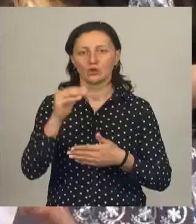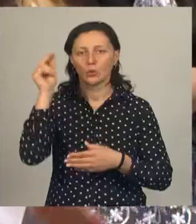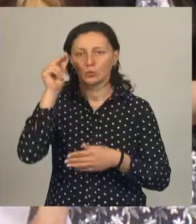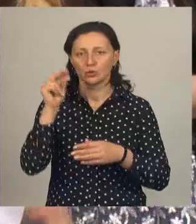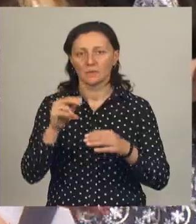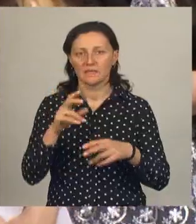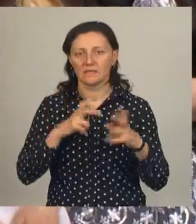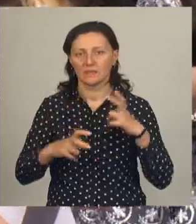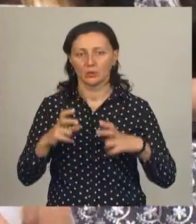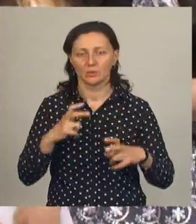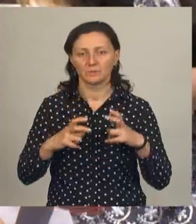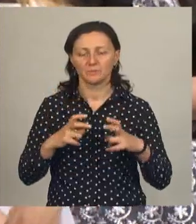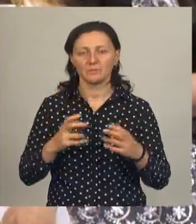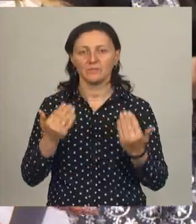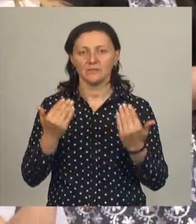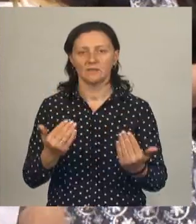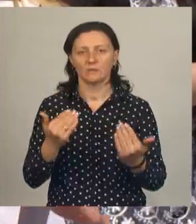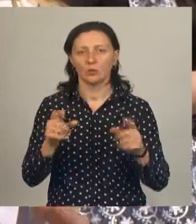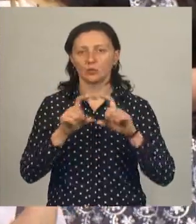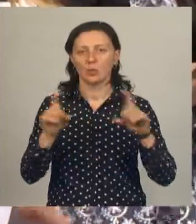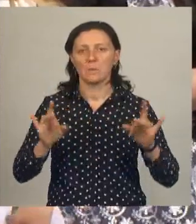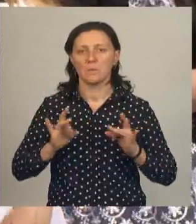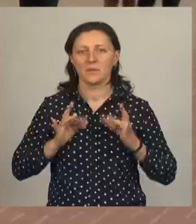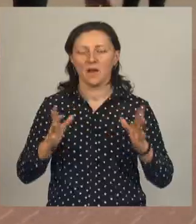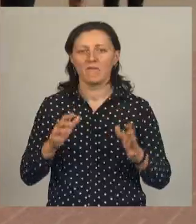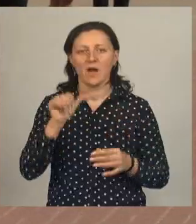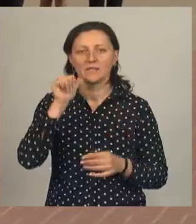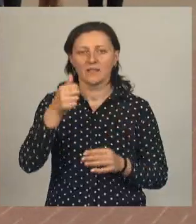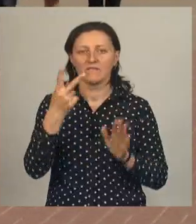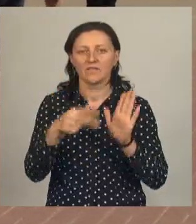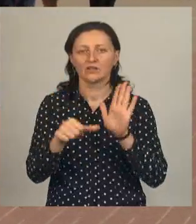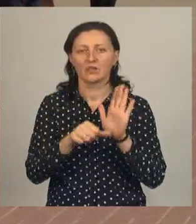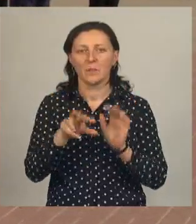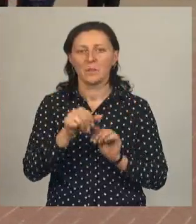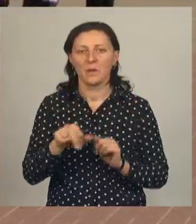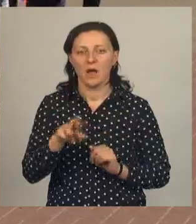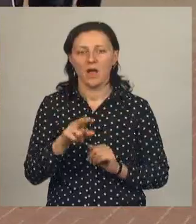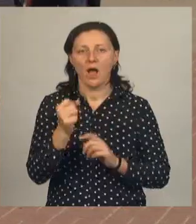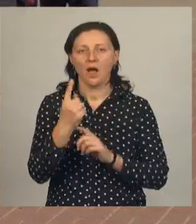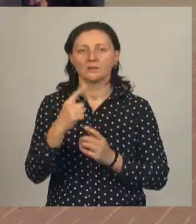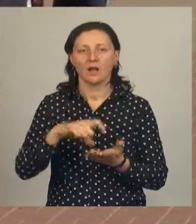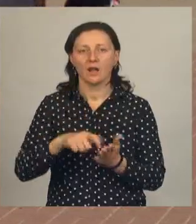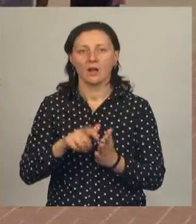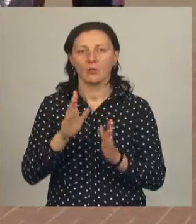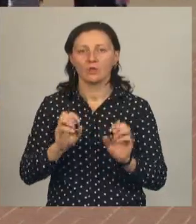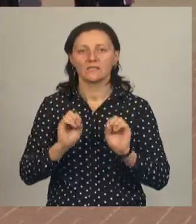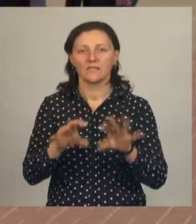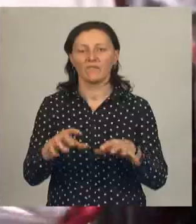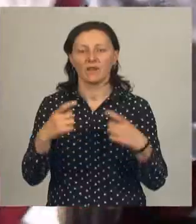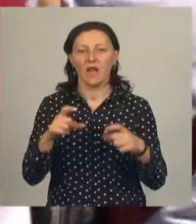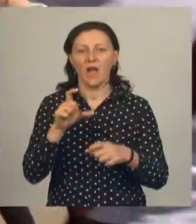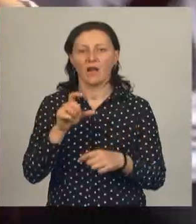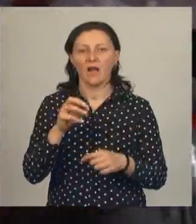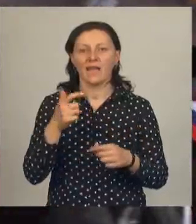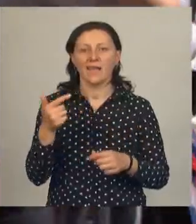заведениях. Сегодня у школьников праздник. А уже завтра, 26 мая, 11-классники начнут сдавать ЕГЭ по